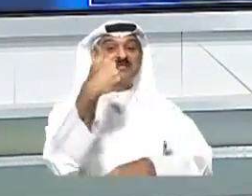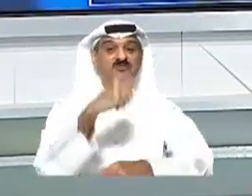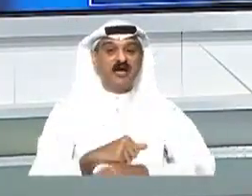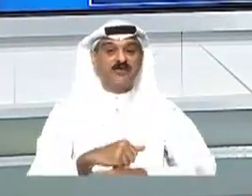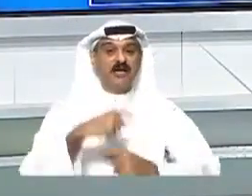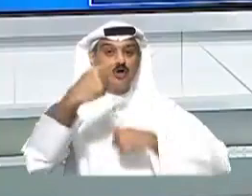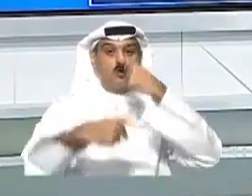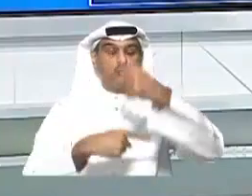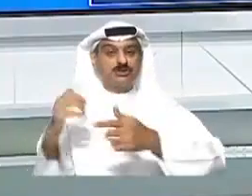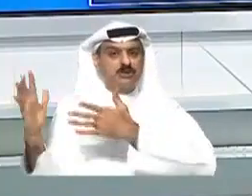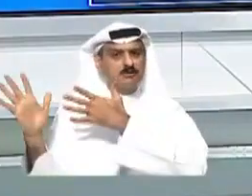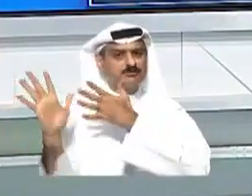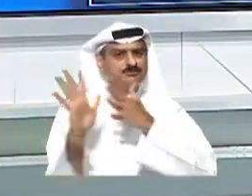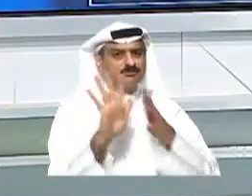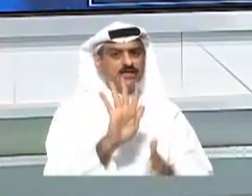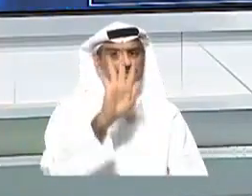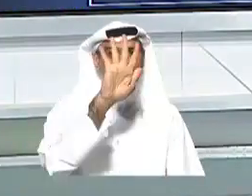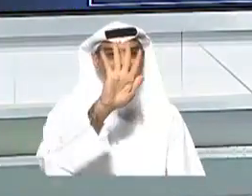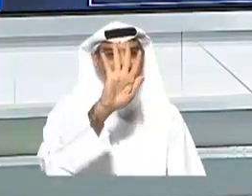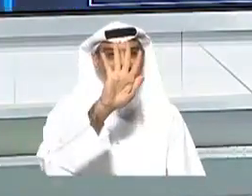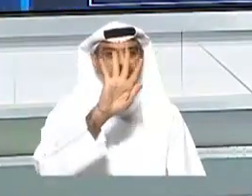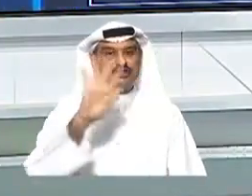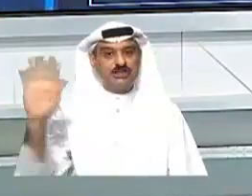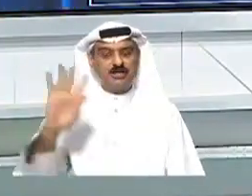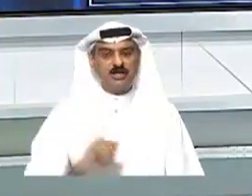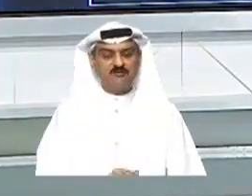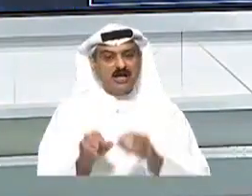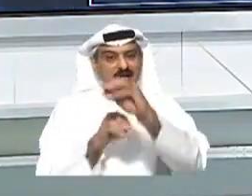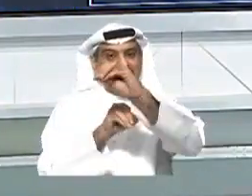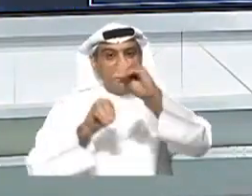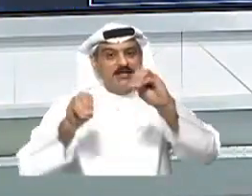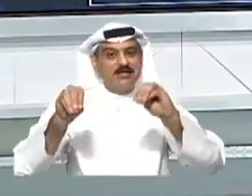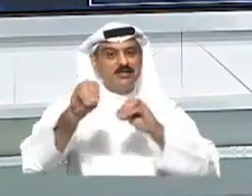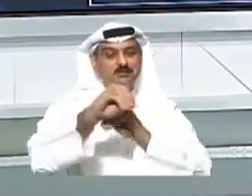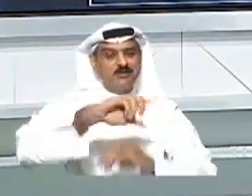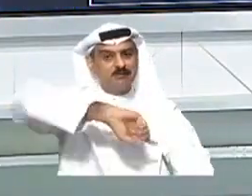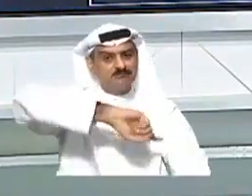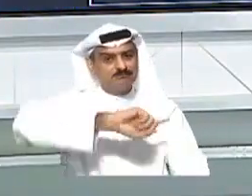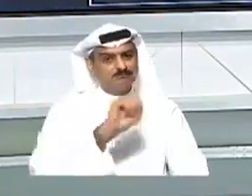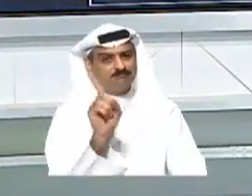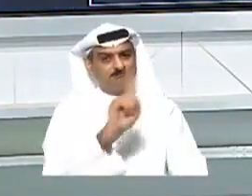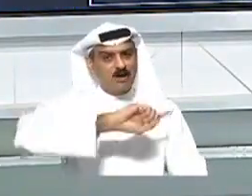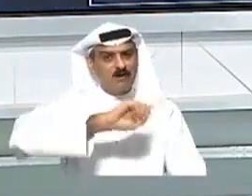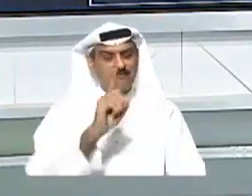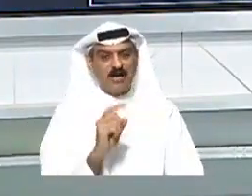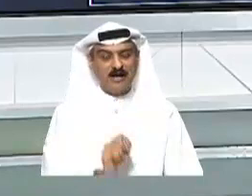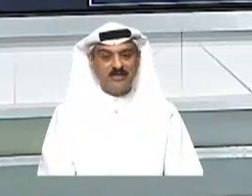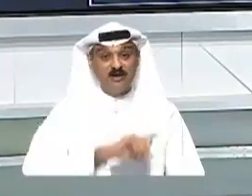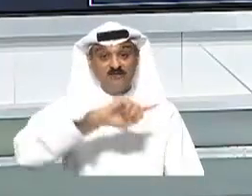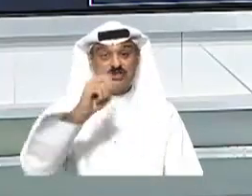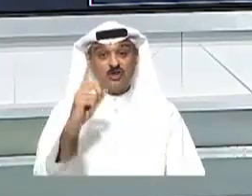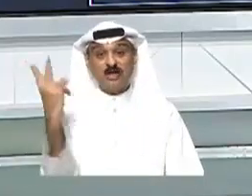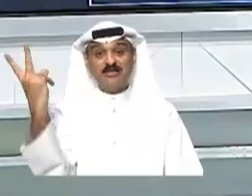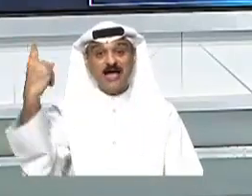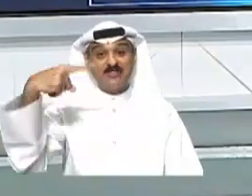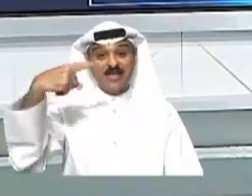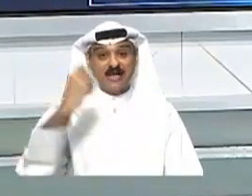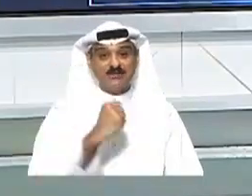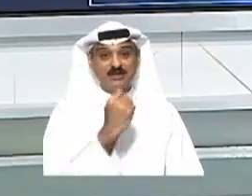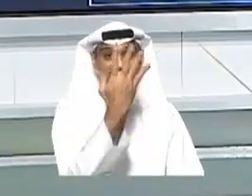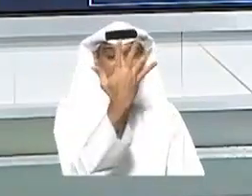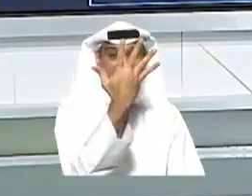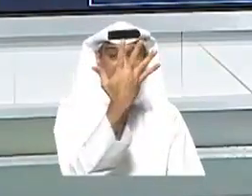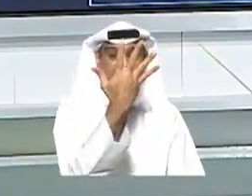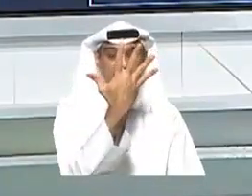الهواء شمالي شرقي إلى متقلب الاتجاه، أيضا راح يكون نشط على فترات 12 إلى 45 كيلومتر في الساعة وقد